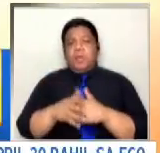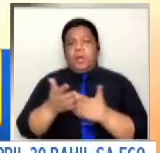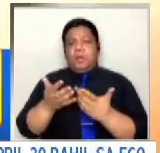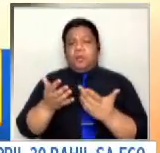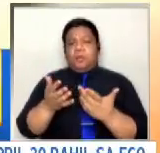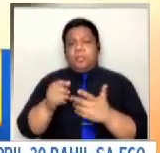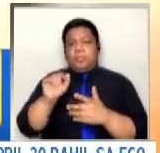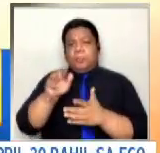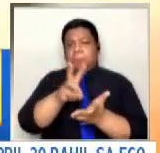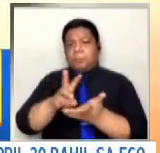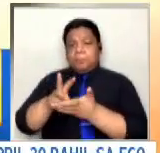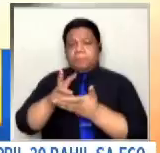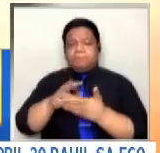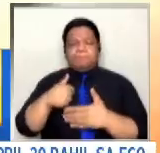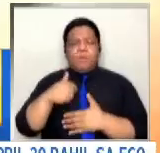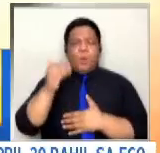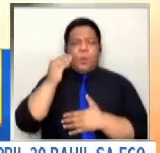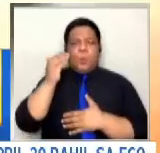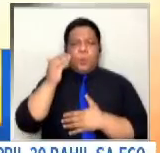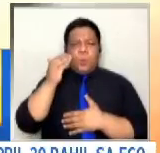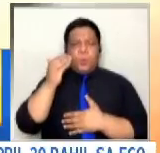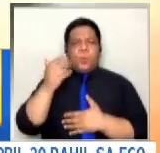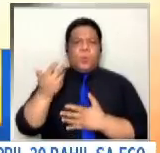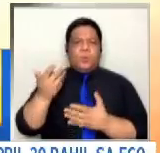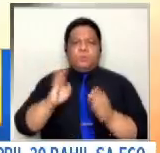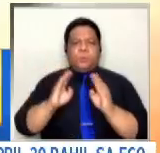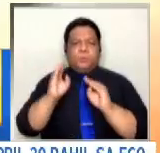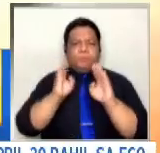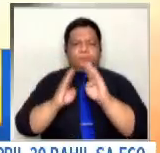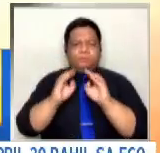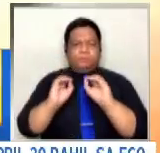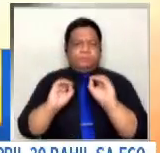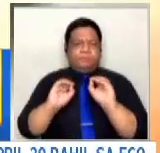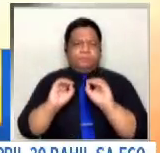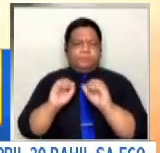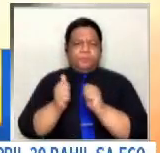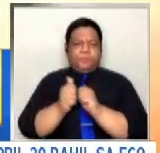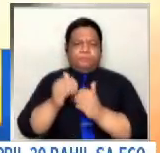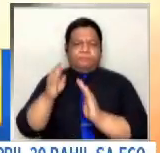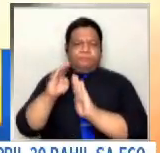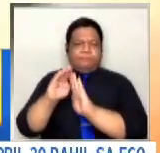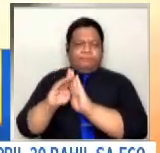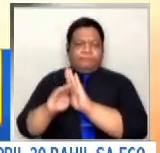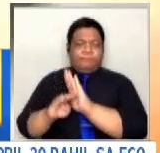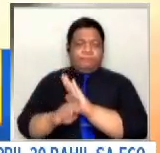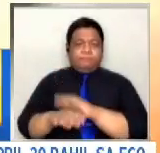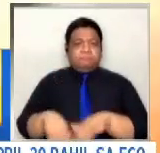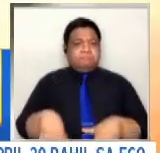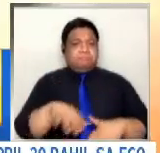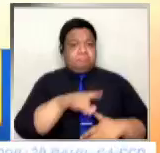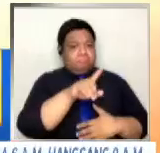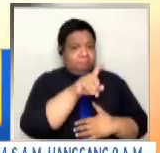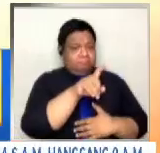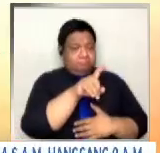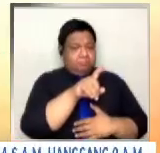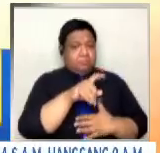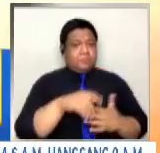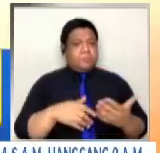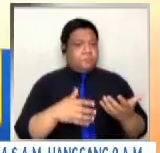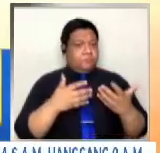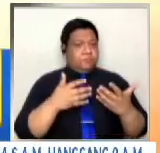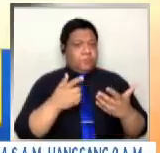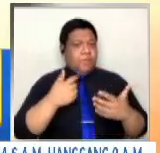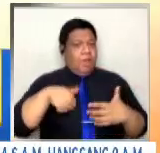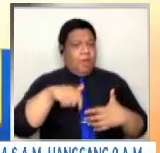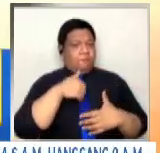na wala tayong problema sa ating listahan. So, Usec, matanong ko rin, nasolusyonan na po ba yung mga nangangailangan na wala